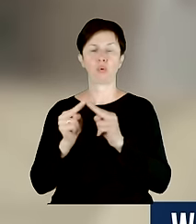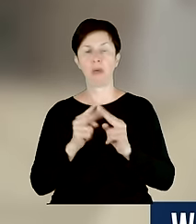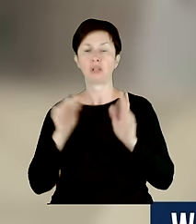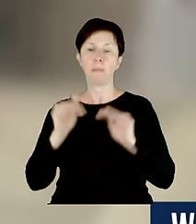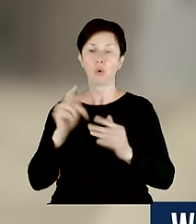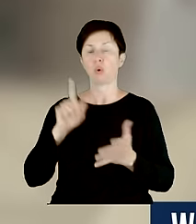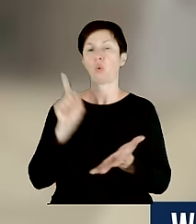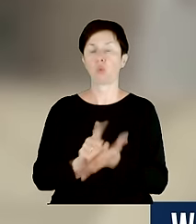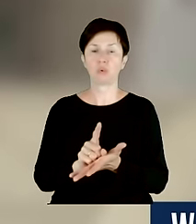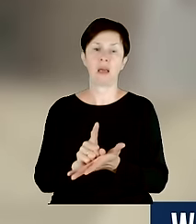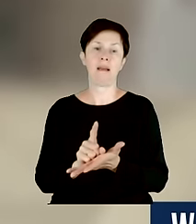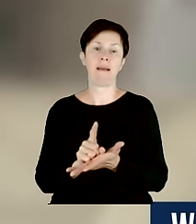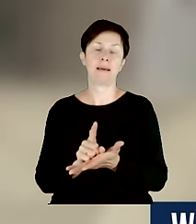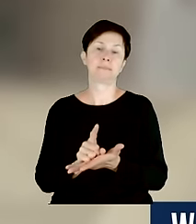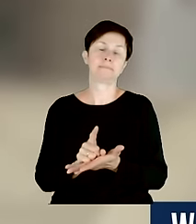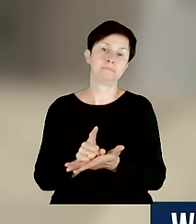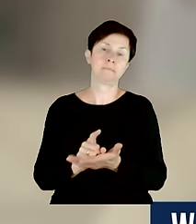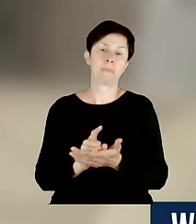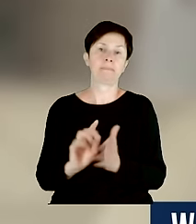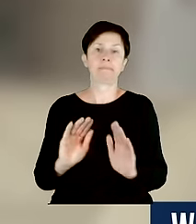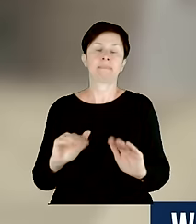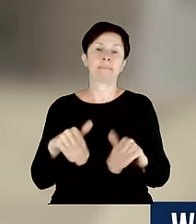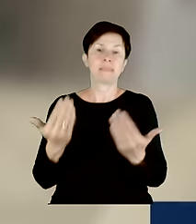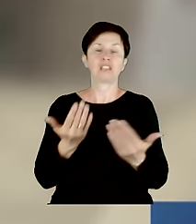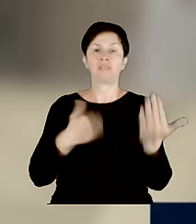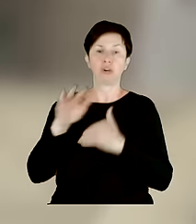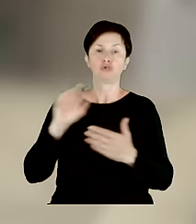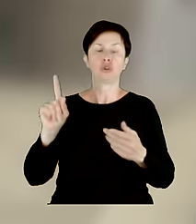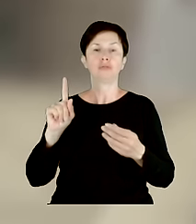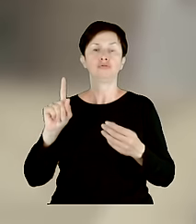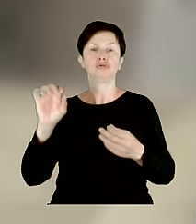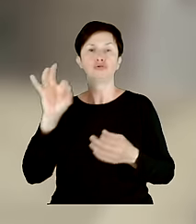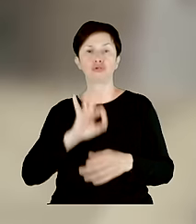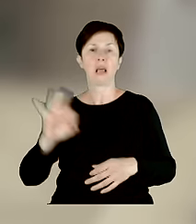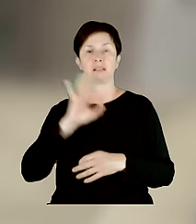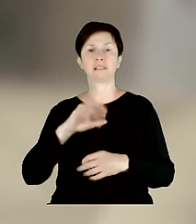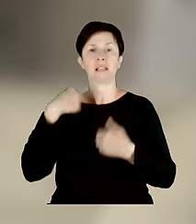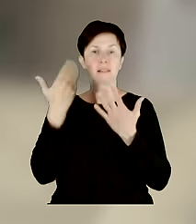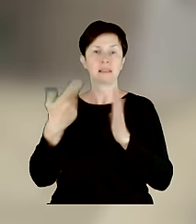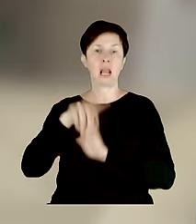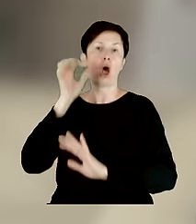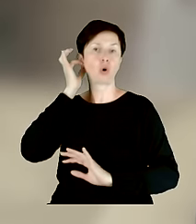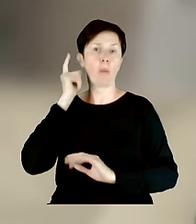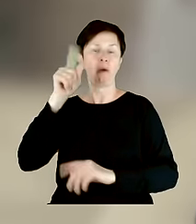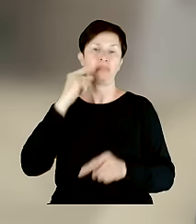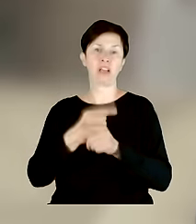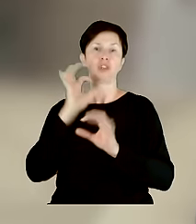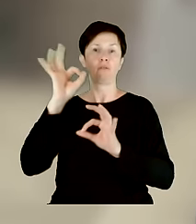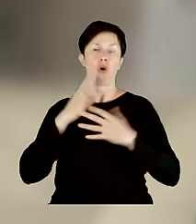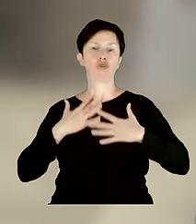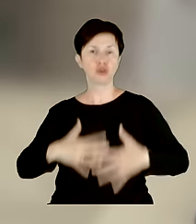się dać większe szanse kobietom o decydowaniu własnym ciałem i o tym, czy chcą